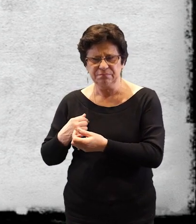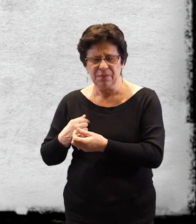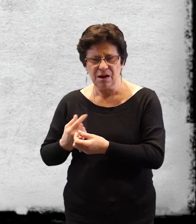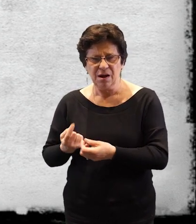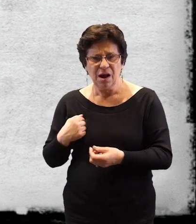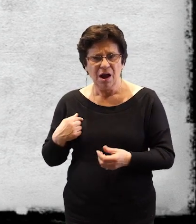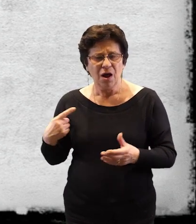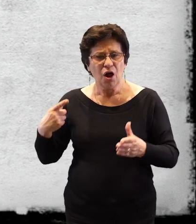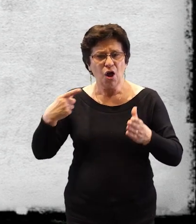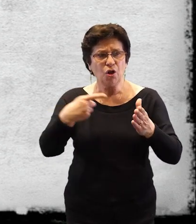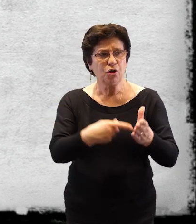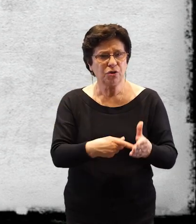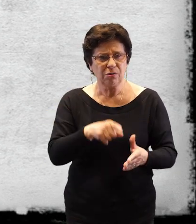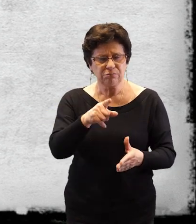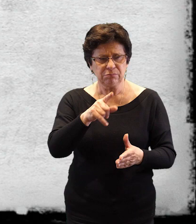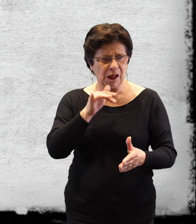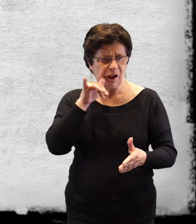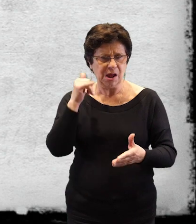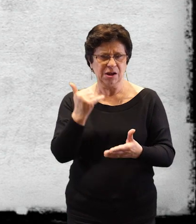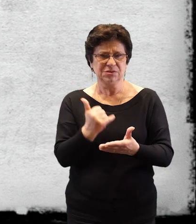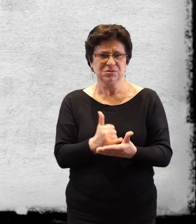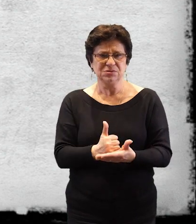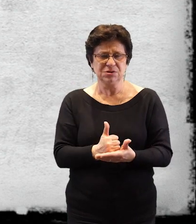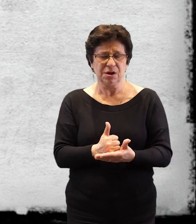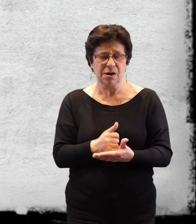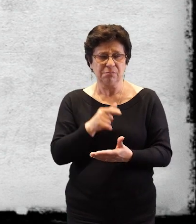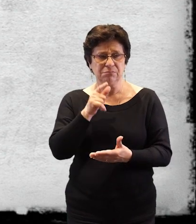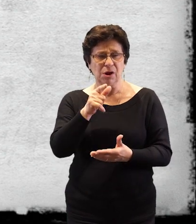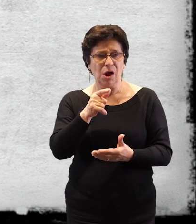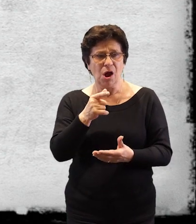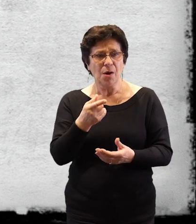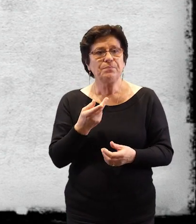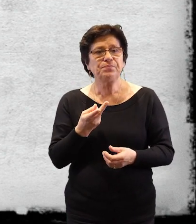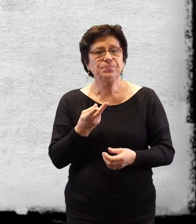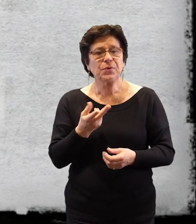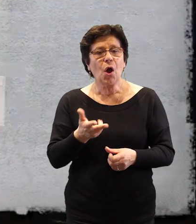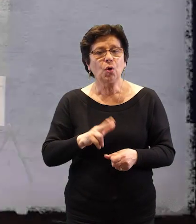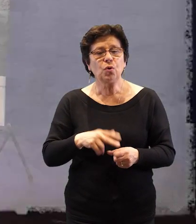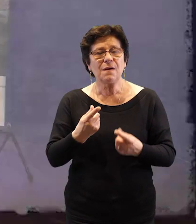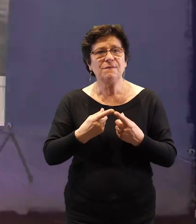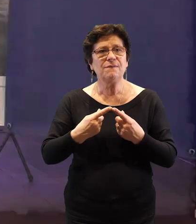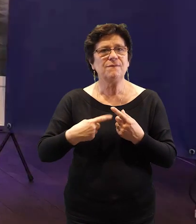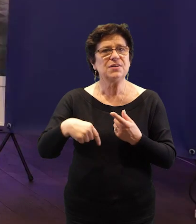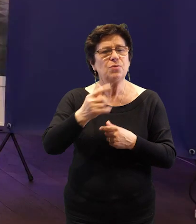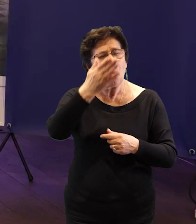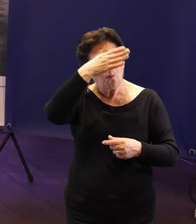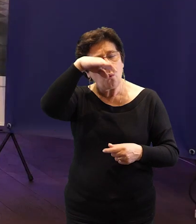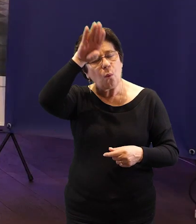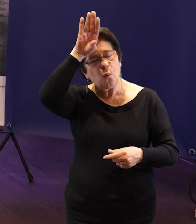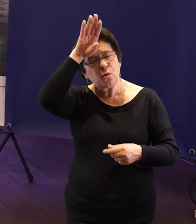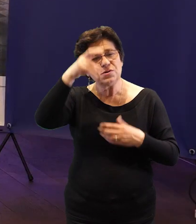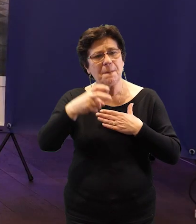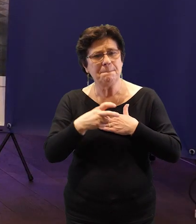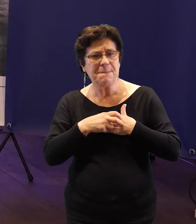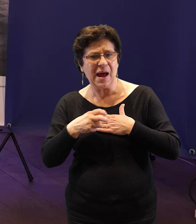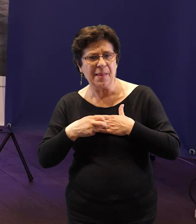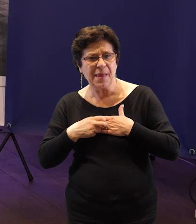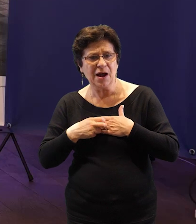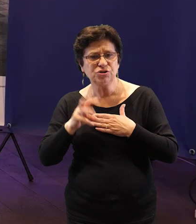Dotarłem do listu, który wysłał łódzki badacz Zbigniew Blania-Bolnar,